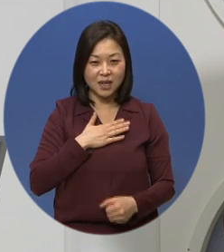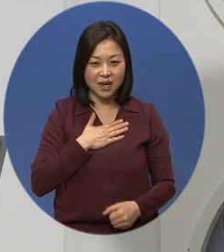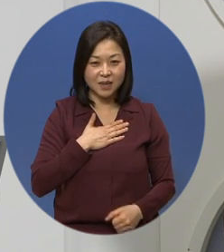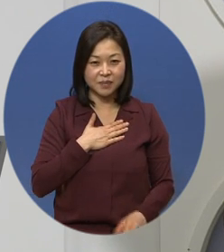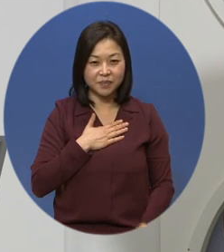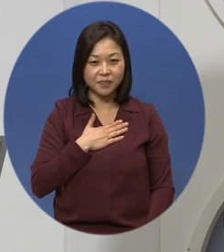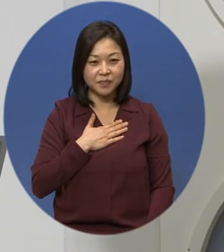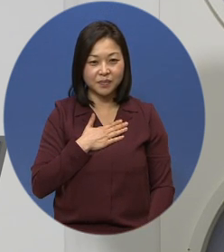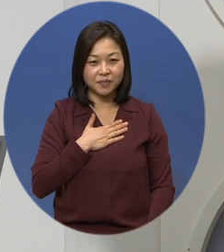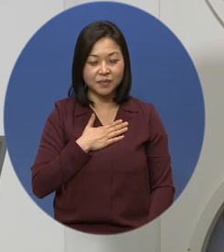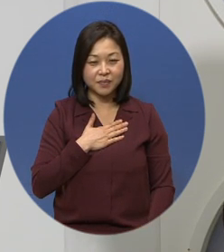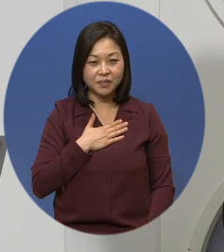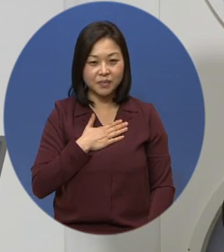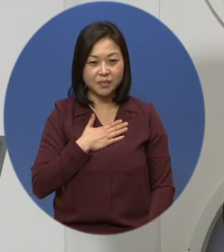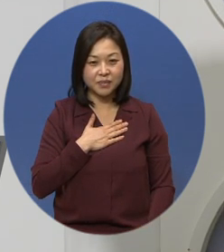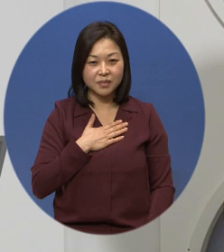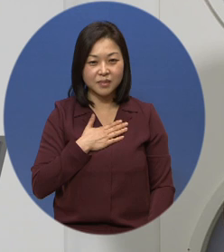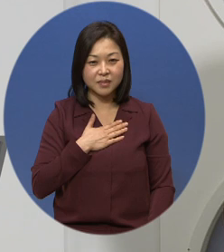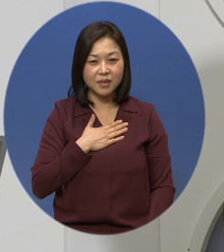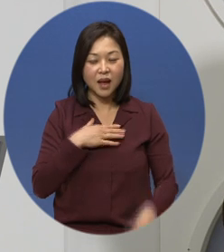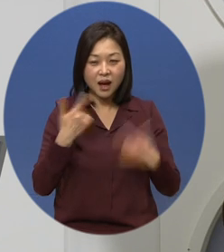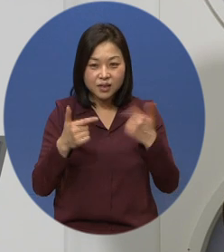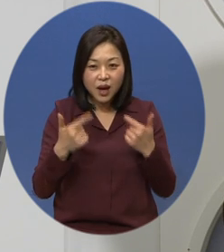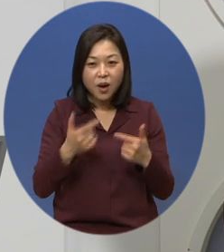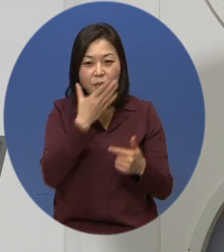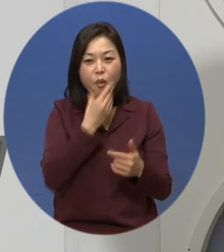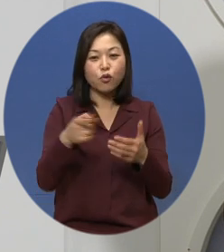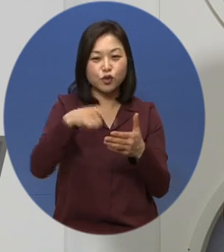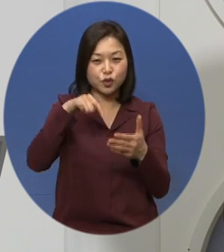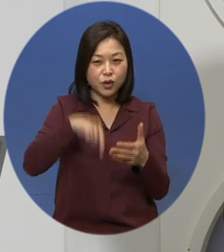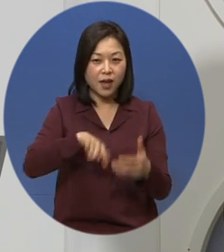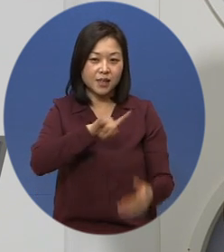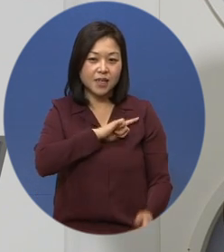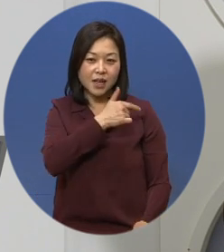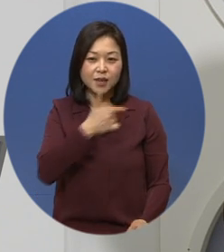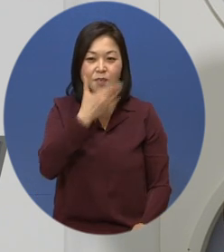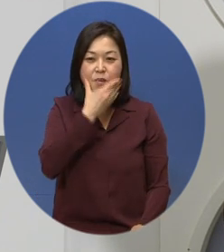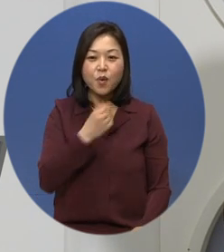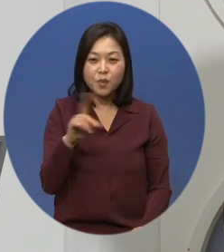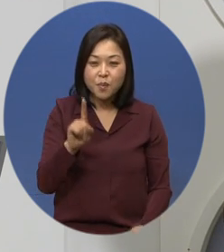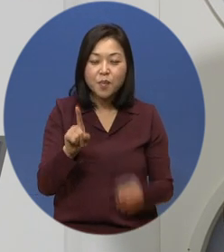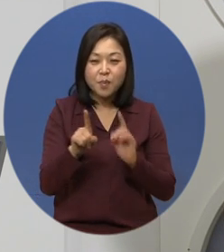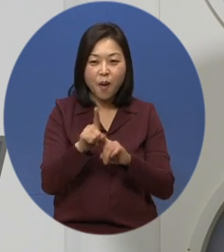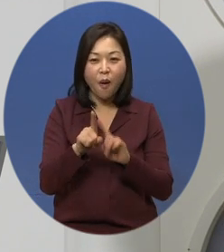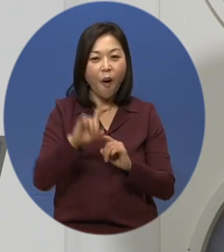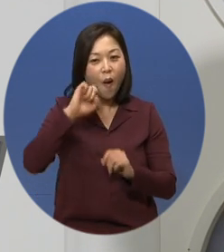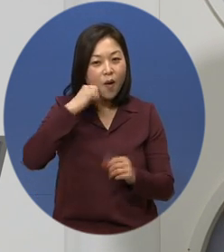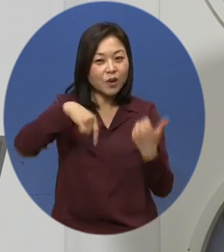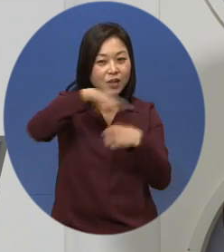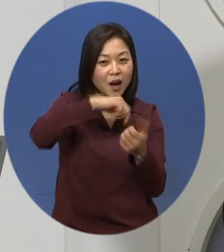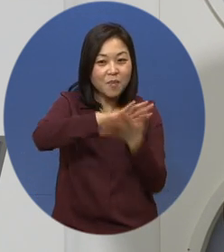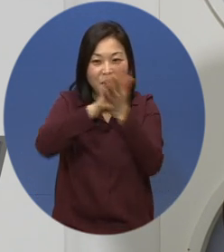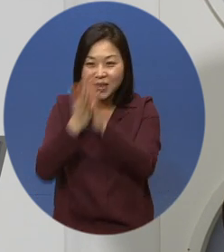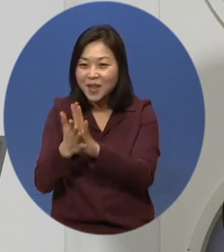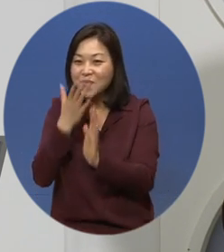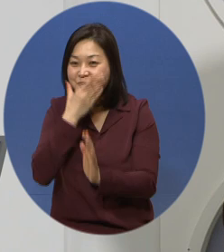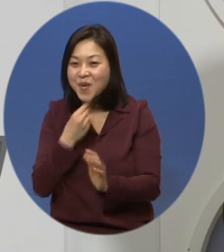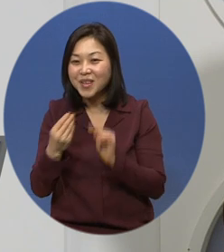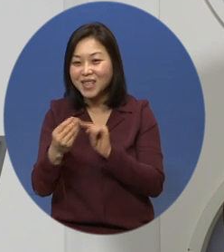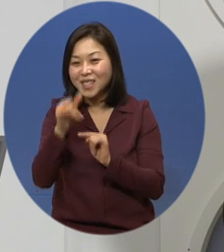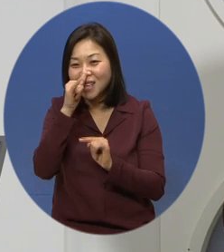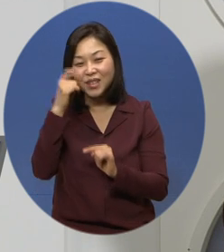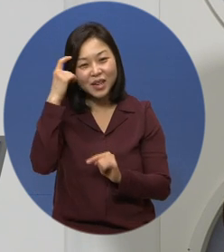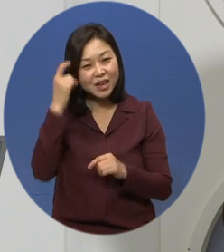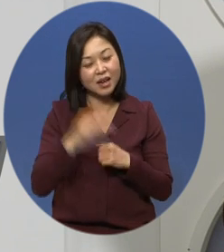저는 그 항상 복중에 가장 큰 복은 전화 이 곡이다 라고 생각해요 그 당시